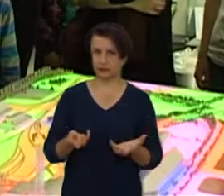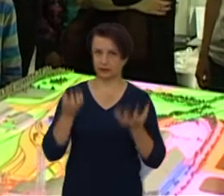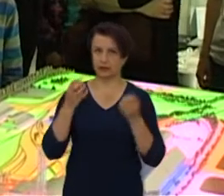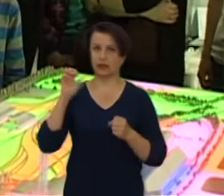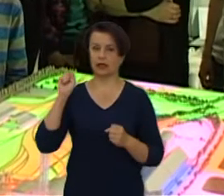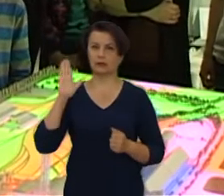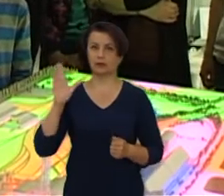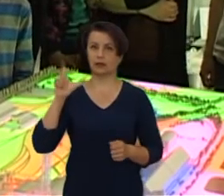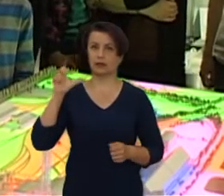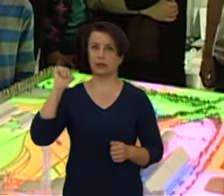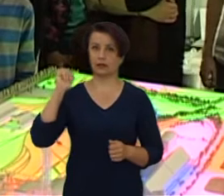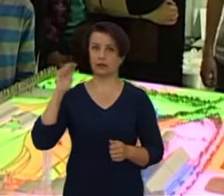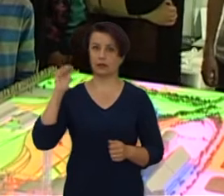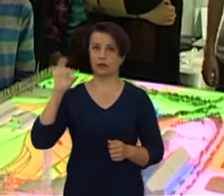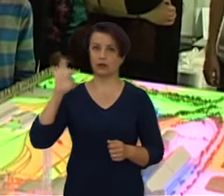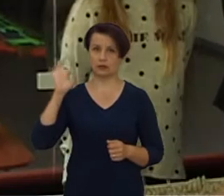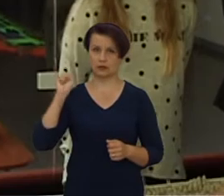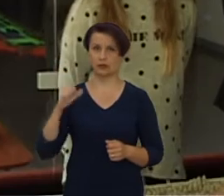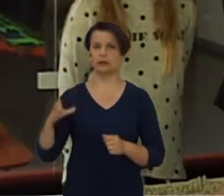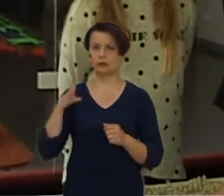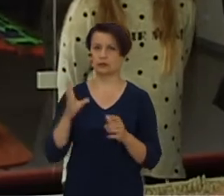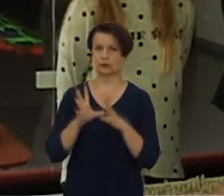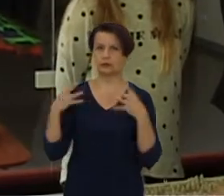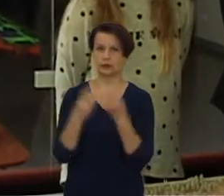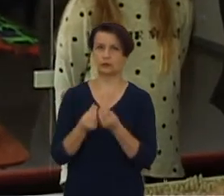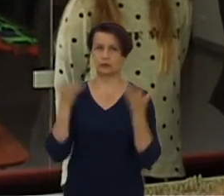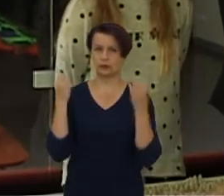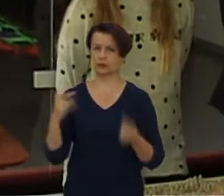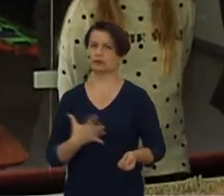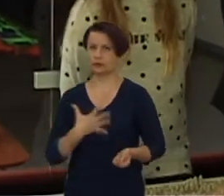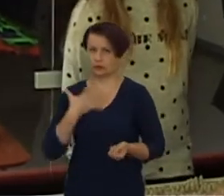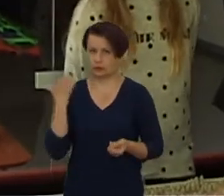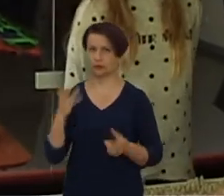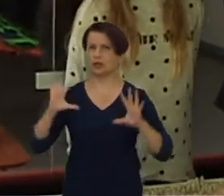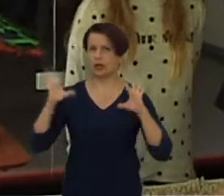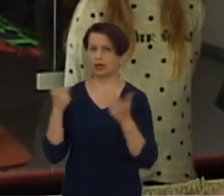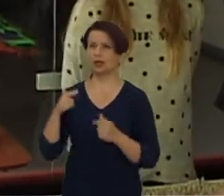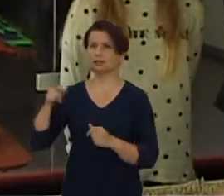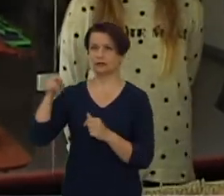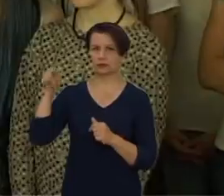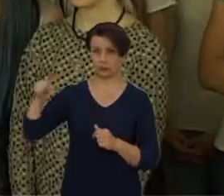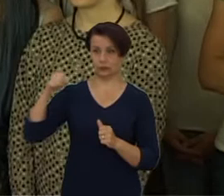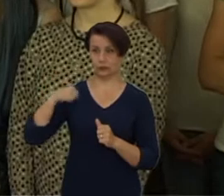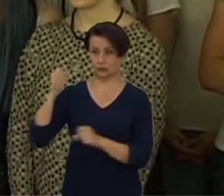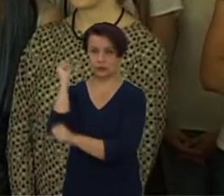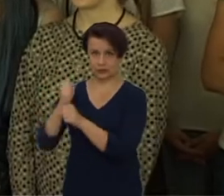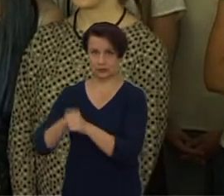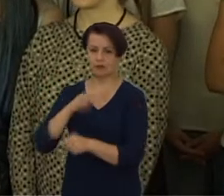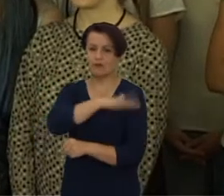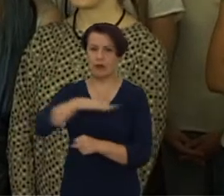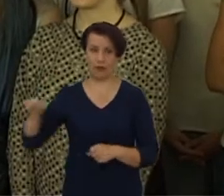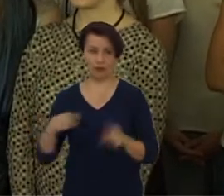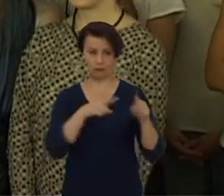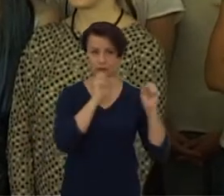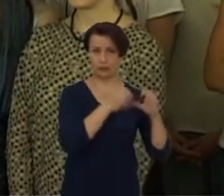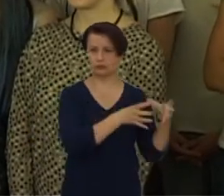Devinta kartą akcinėje bendrovėje Lifosa vykusi šeimos diena – tai džiugus įvykis čia dirbančių žmonių vaikams. Nes šią dieną jie gali